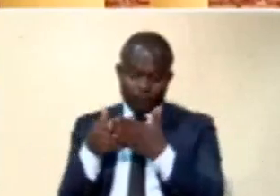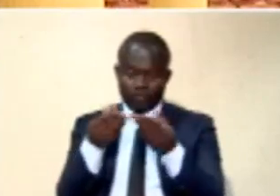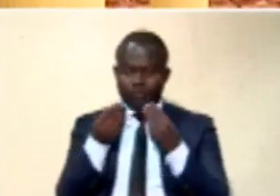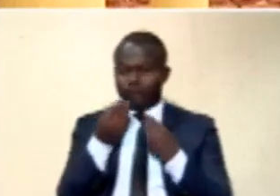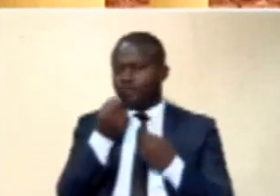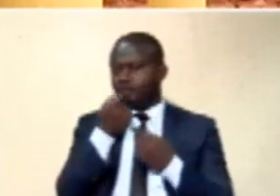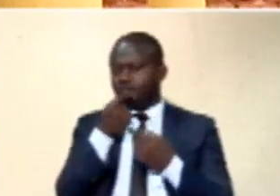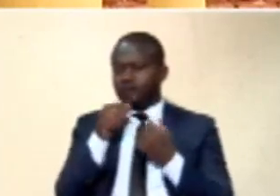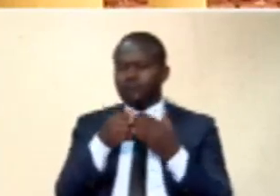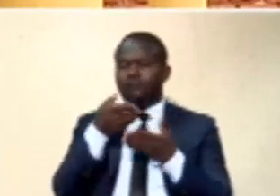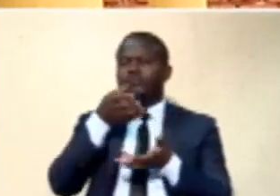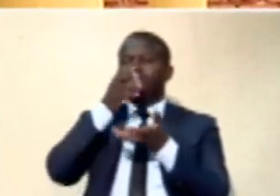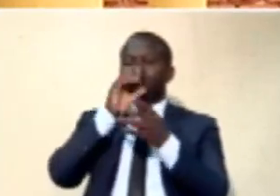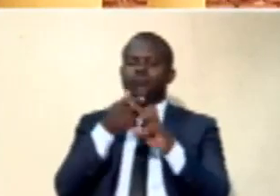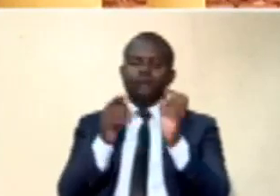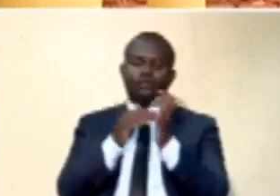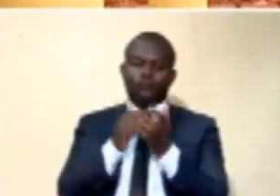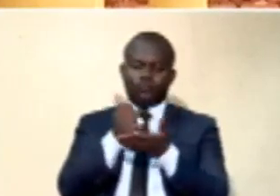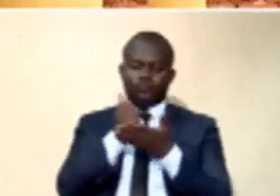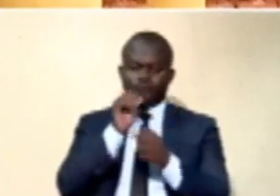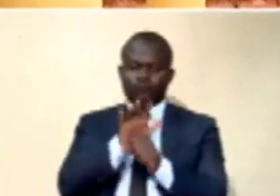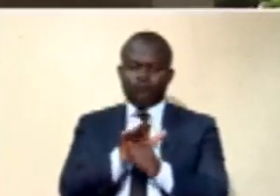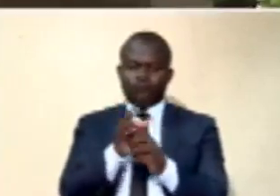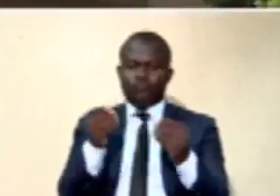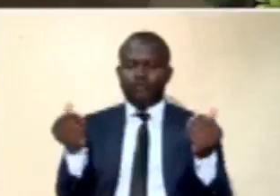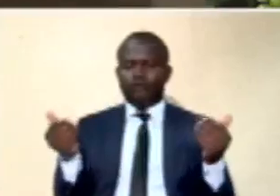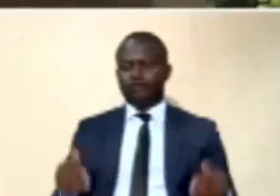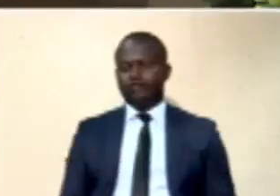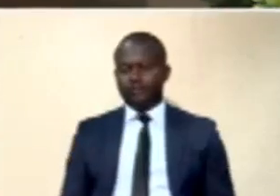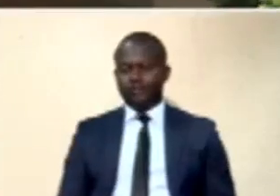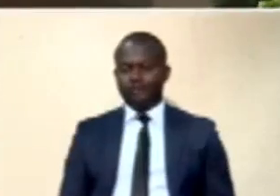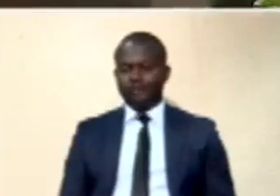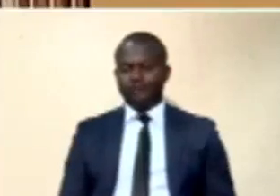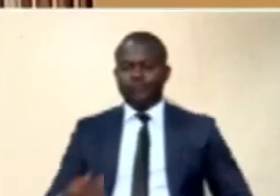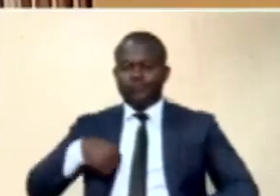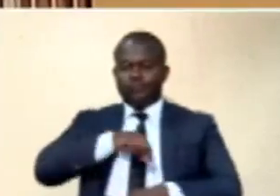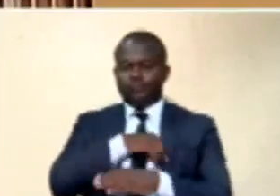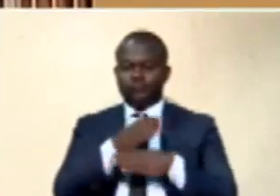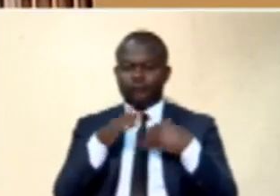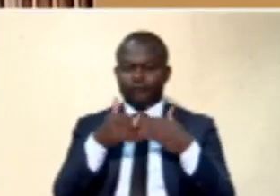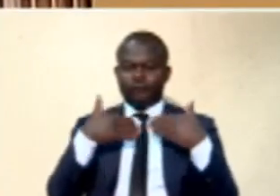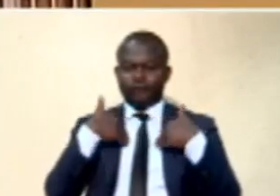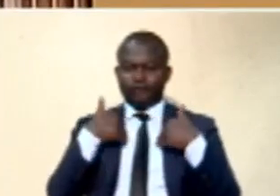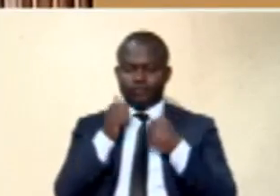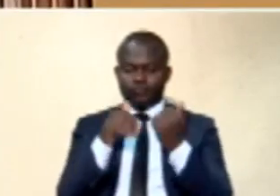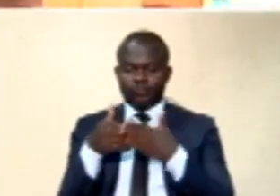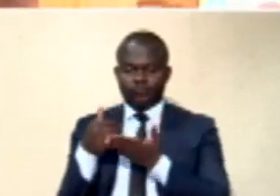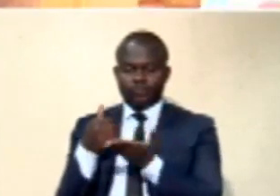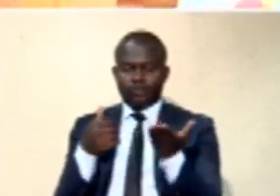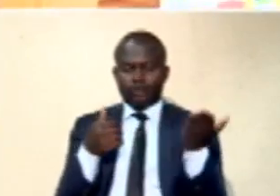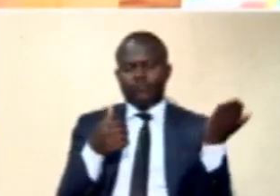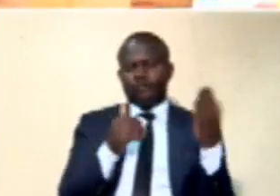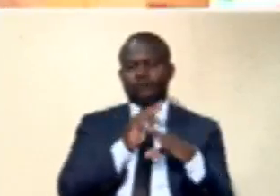imiti ndagenda ndayinywa kandi yangiriye akamaro yarankijije. Minisiteri y'ubuzima ivuga ko kuri ubu mu Rwanda hari amavuriro y'ibanze